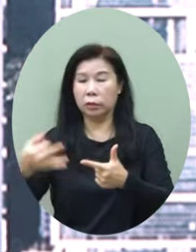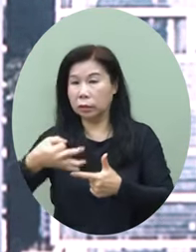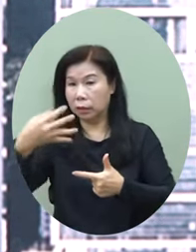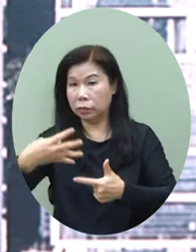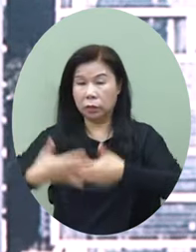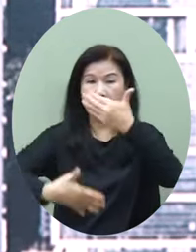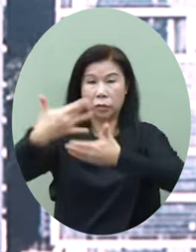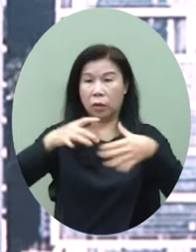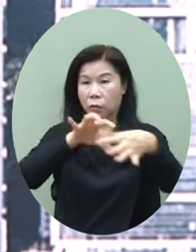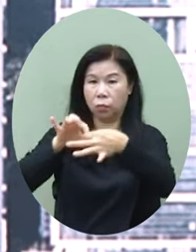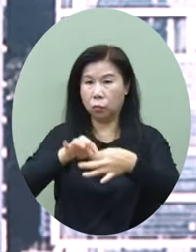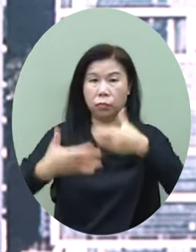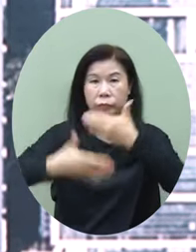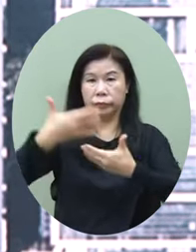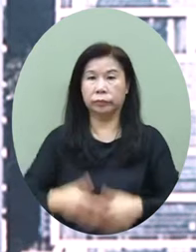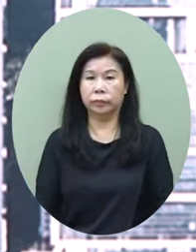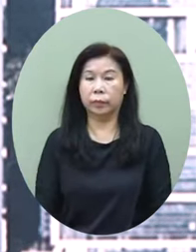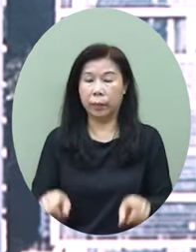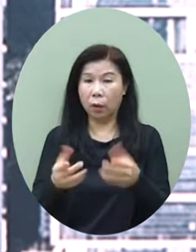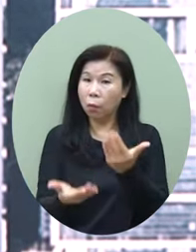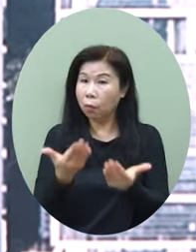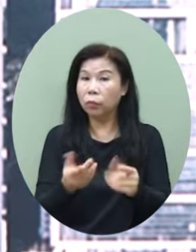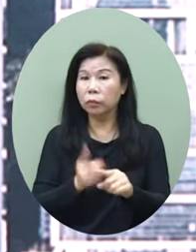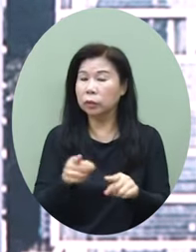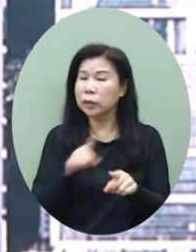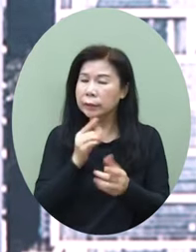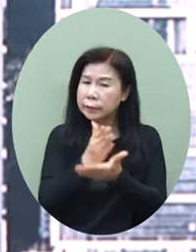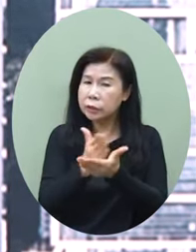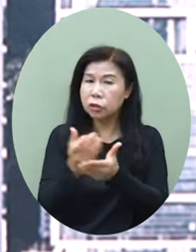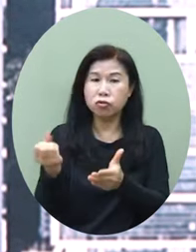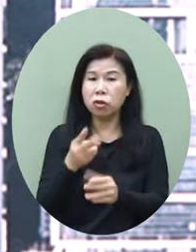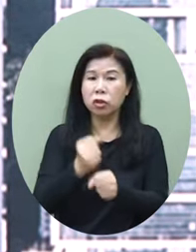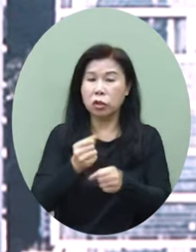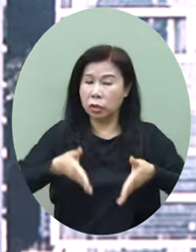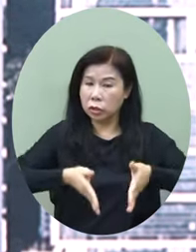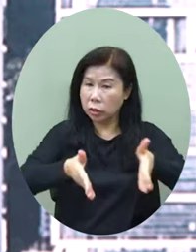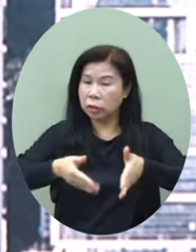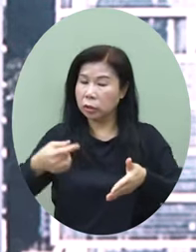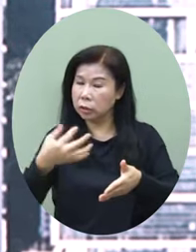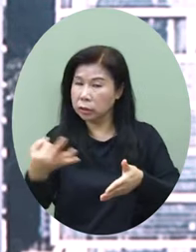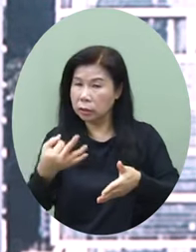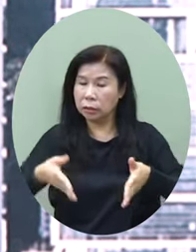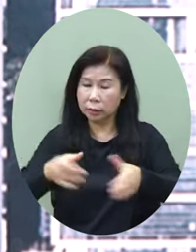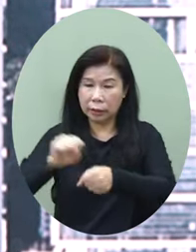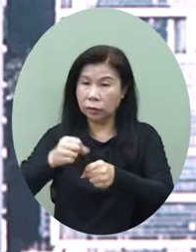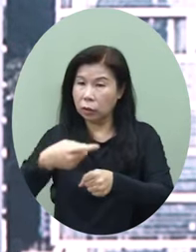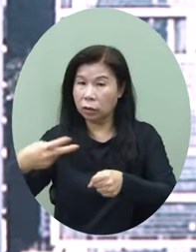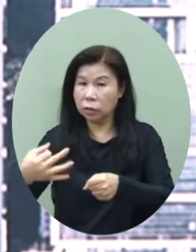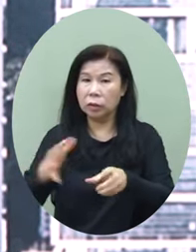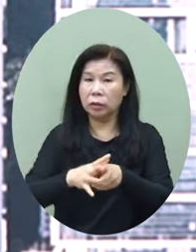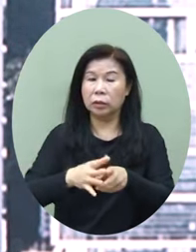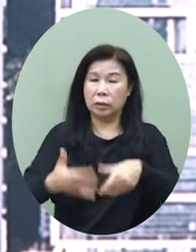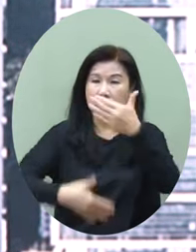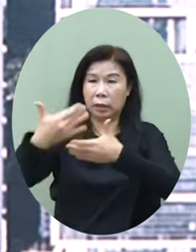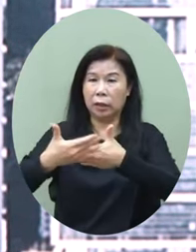相連的流域但是同時間可能可以做多個一條街或者幾棟流域即是將它打散